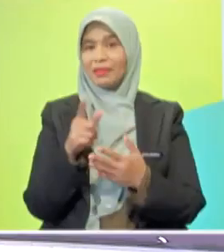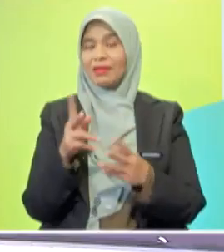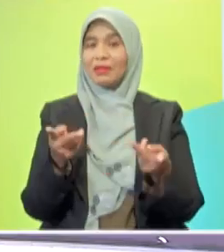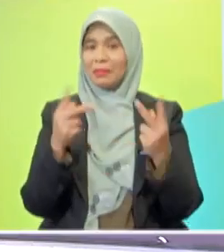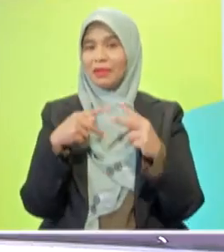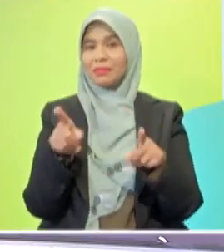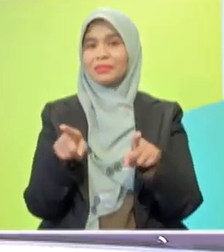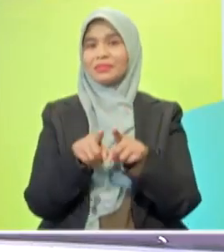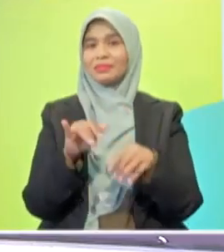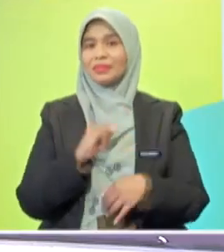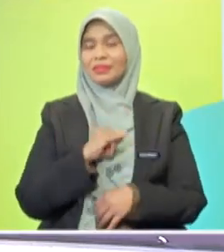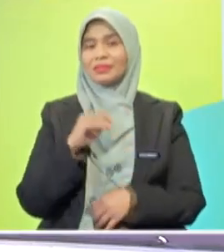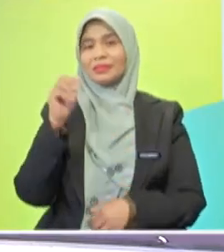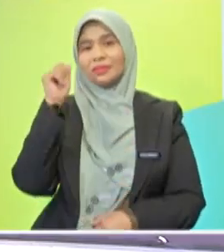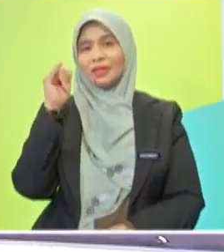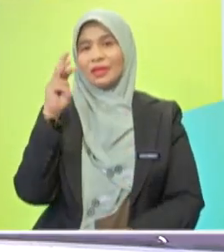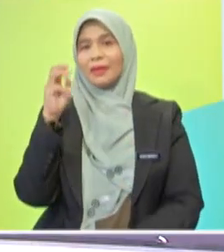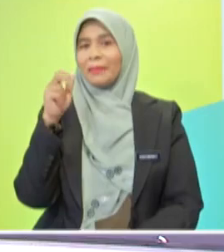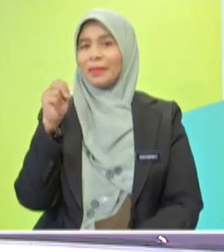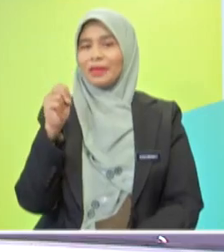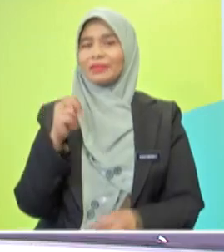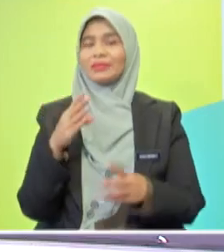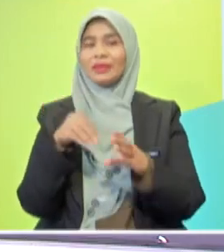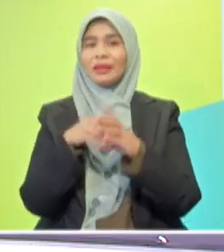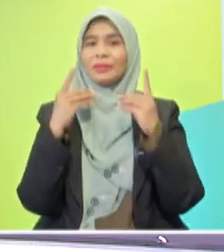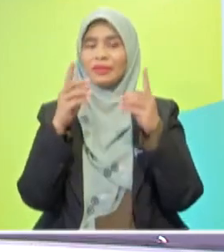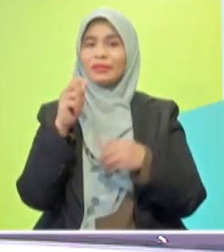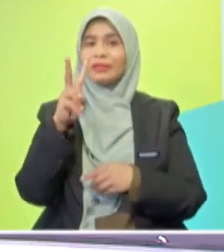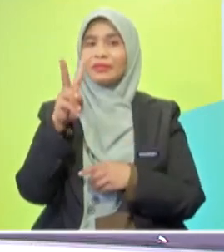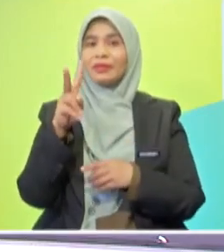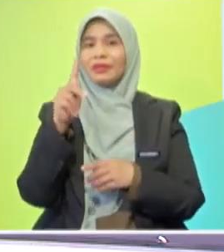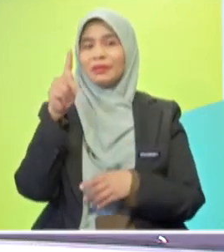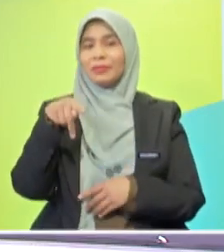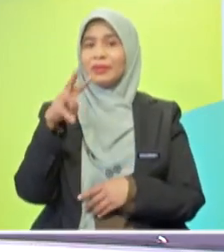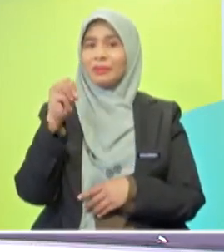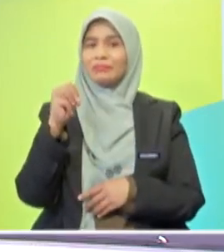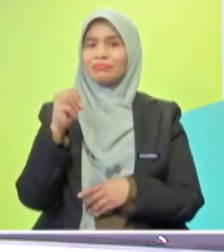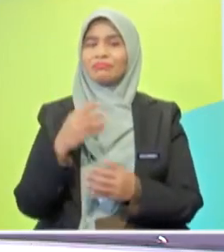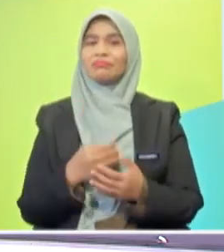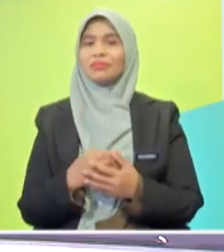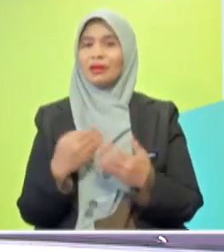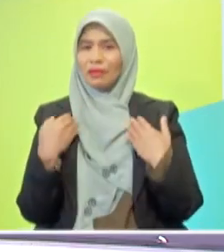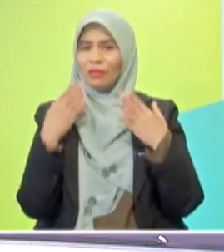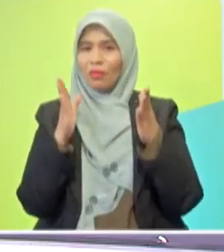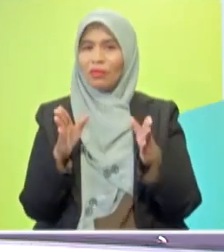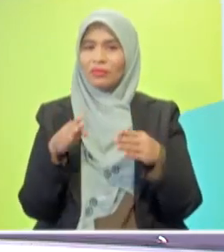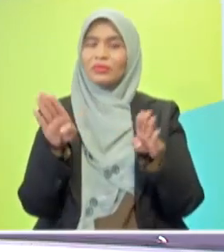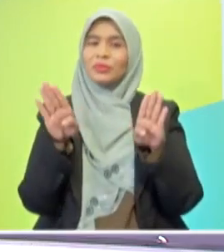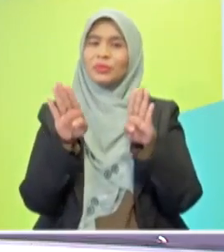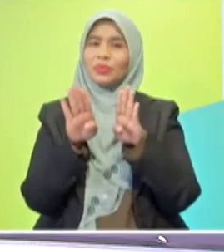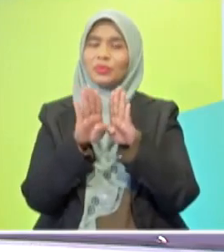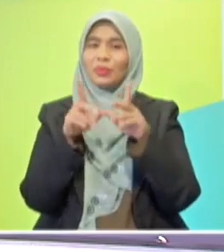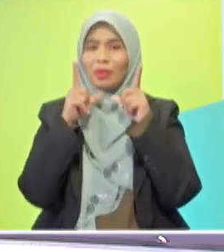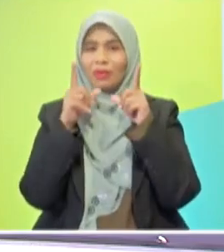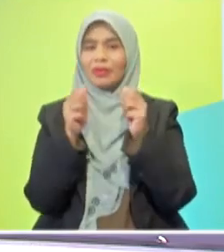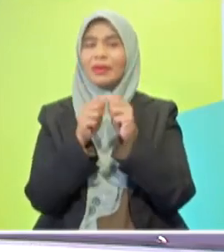Bersama saya Aiman Sufian Azman dalam Didik TV KPM. Saya tengok Ustazah, kadang-kadang setengah orang tu dia tutup aurat dengan baik.